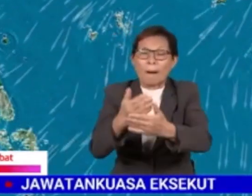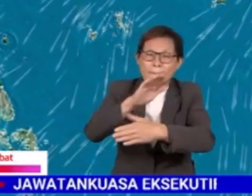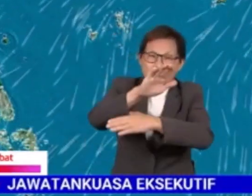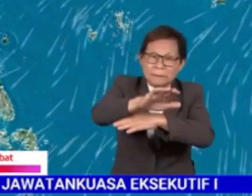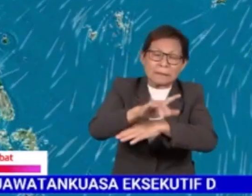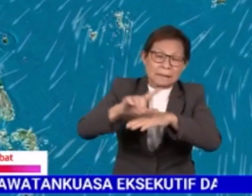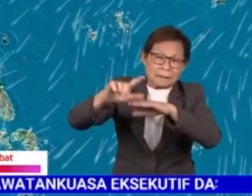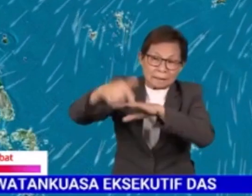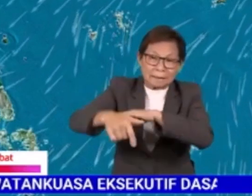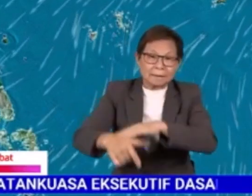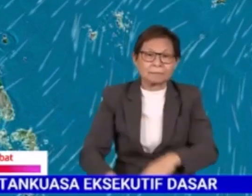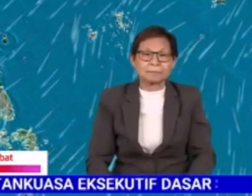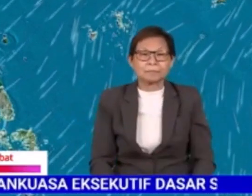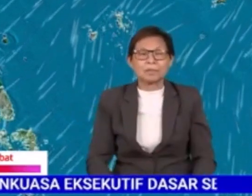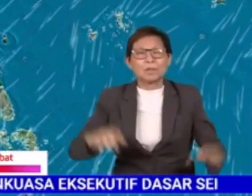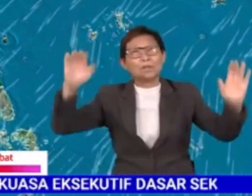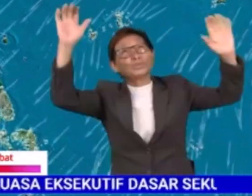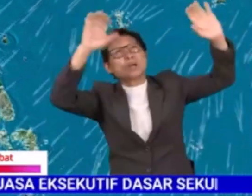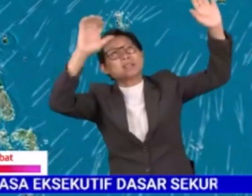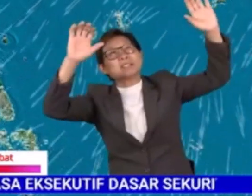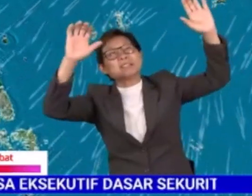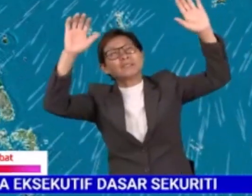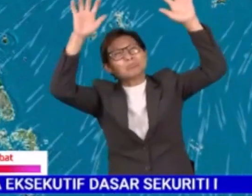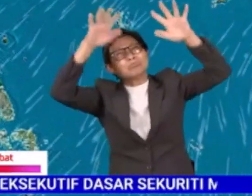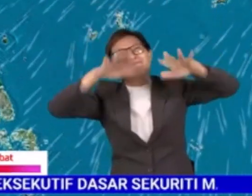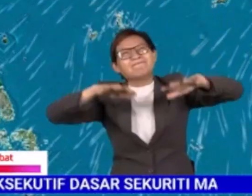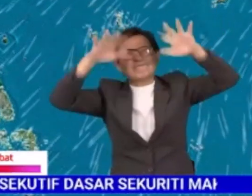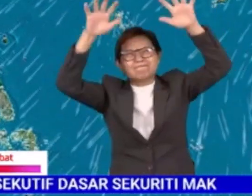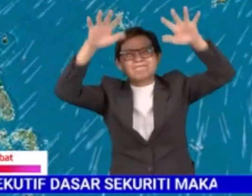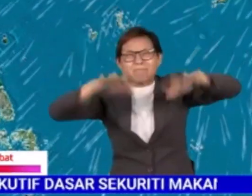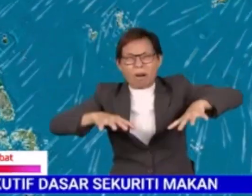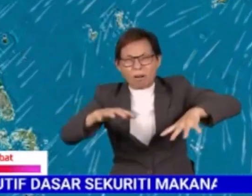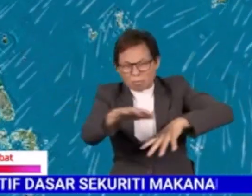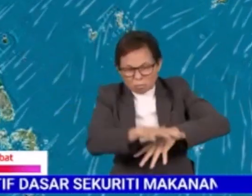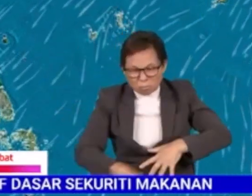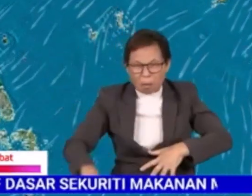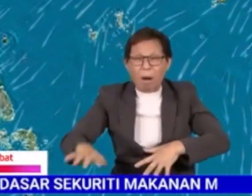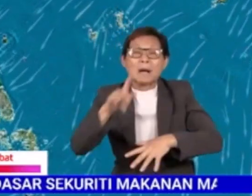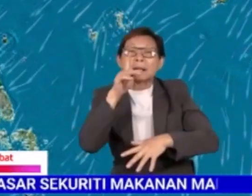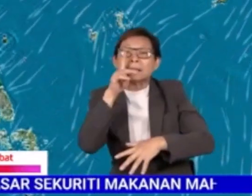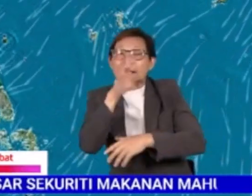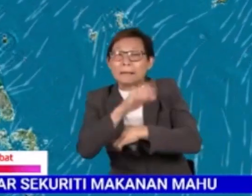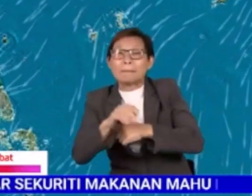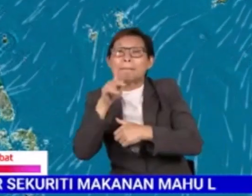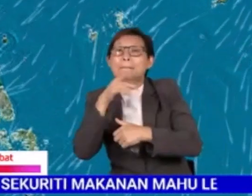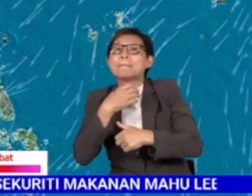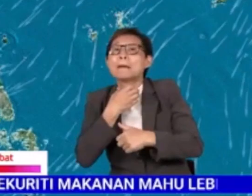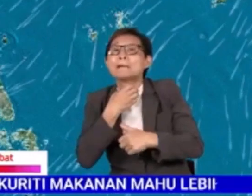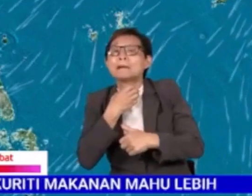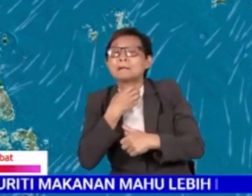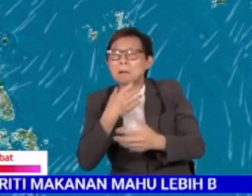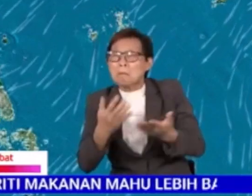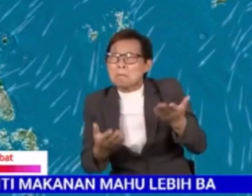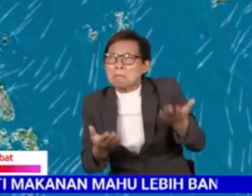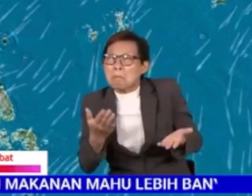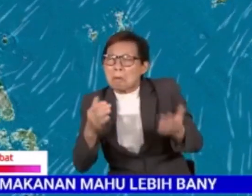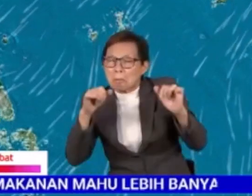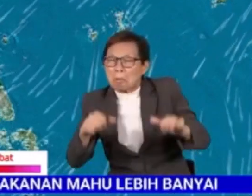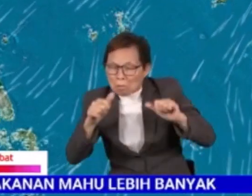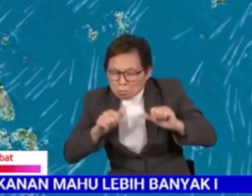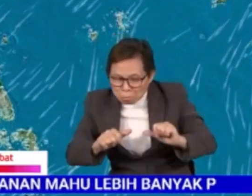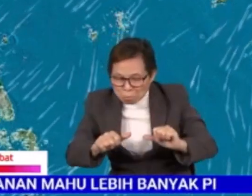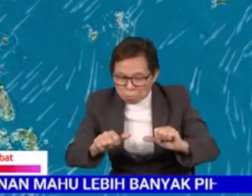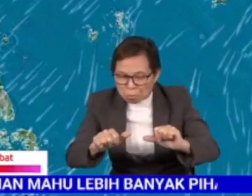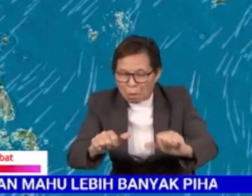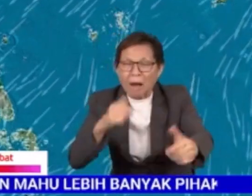petang nanti. Dan demikian, keadaan cuaca agak lembap di sekitar kawasan pedalaman negeri Kedah dan juga Perak dijangka mampu untuk